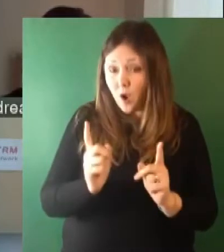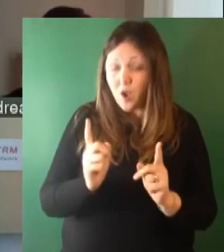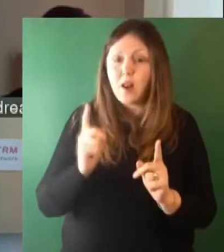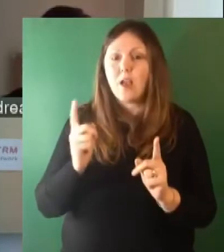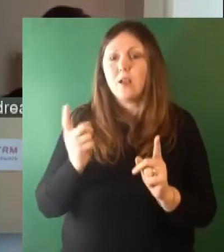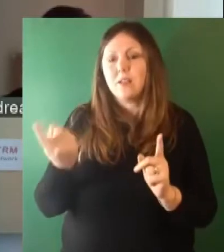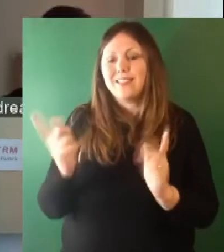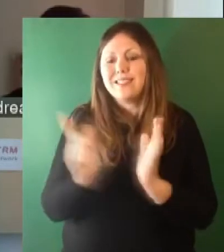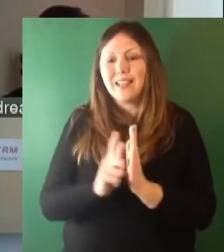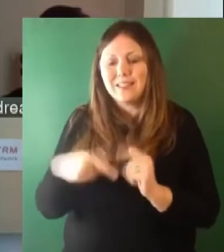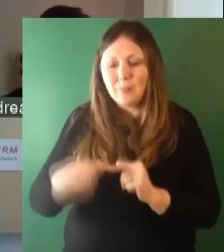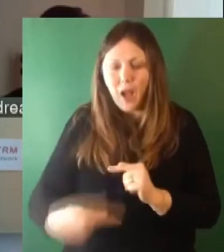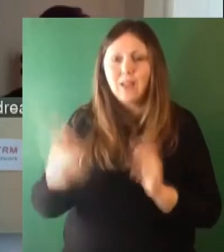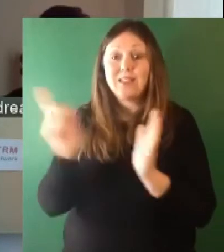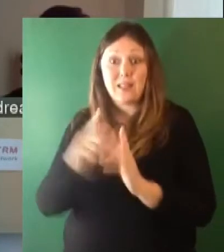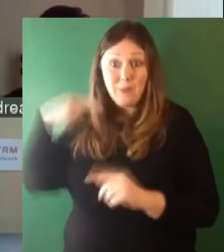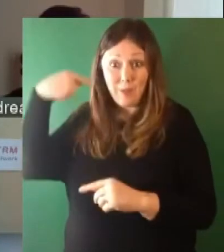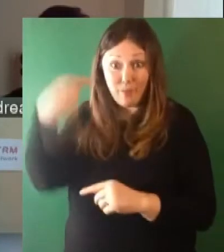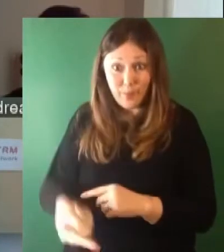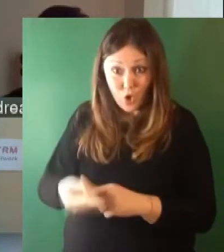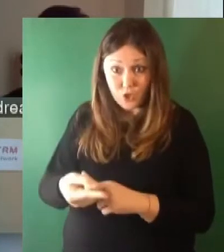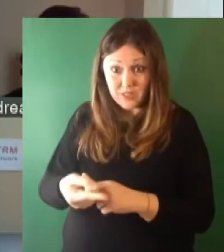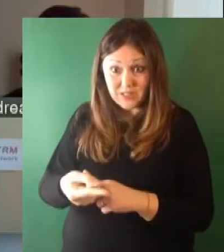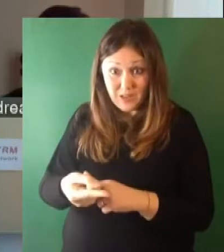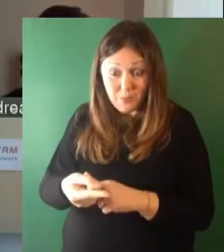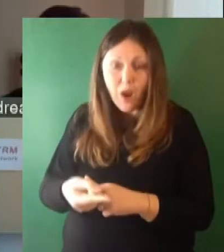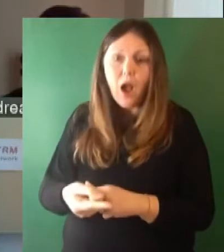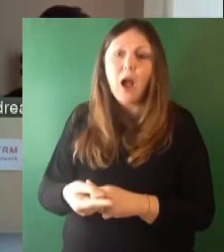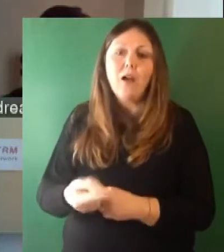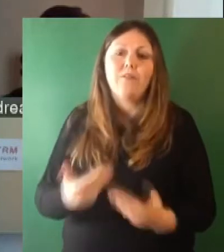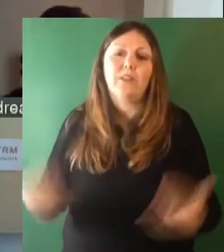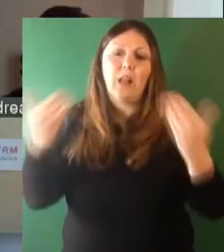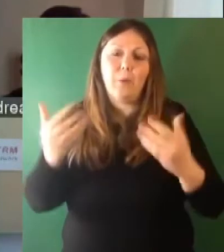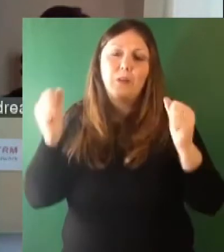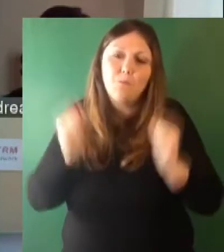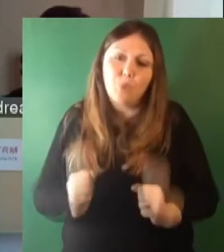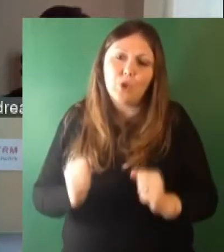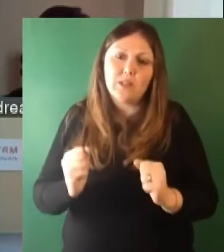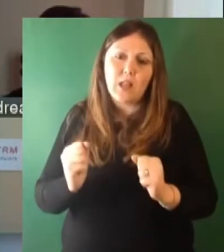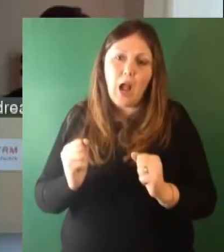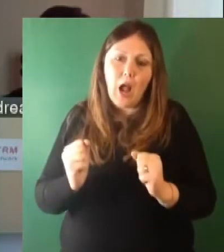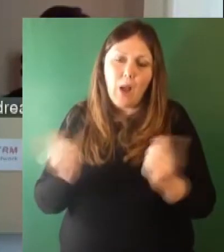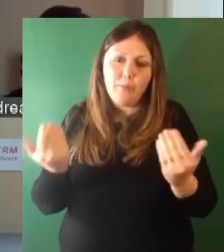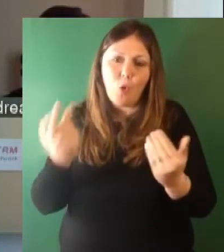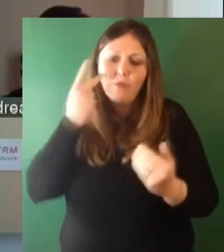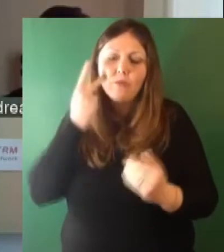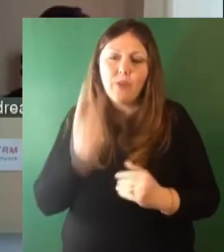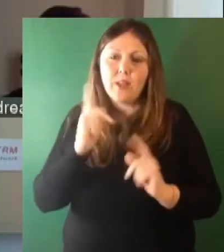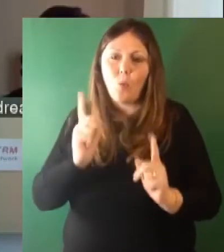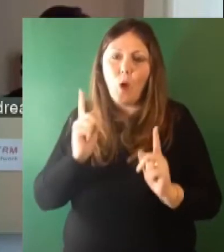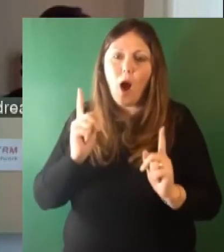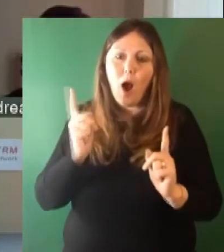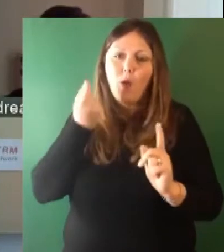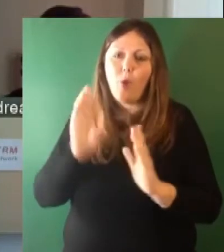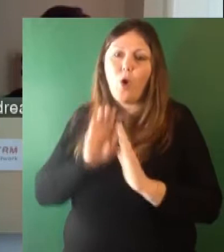della settimana e della prossima settimana finalmente potremo osservare un calo della curva